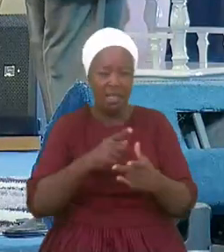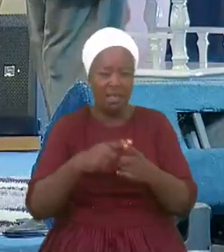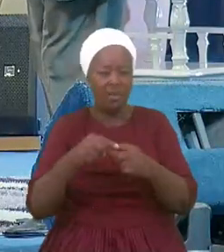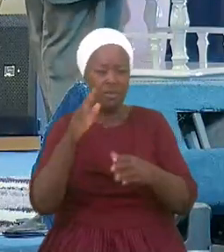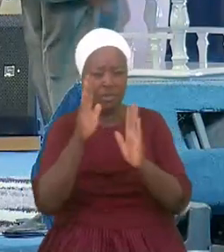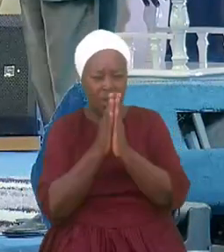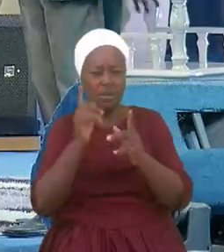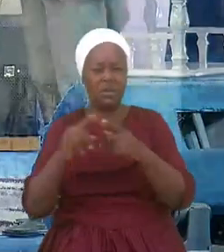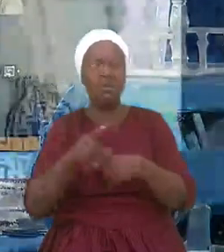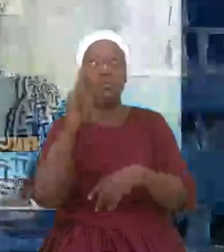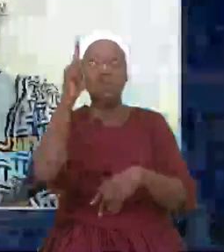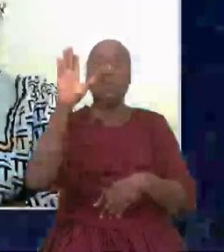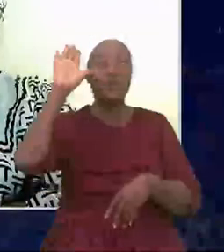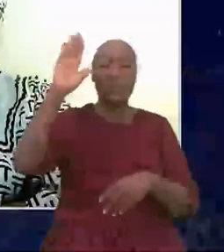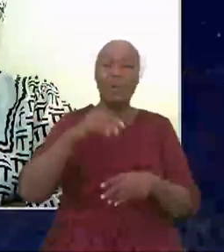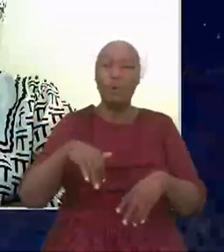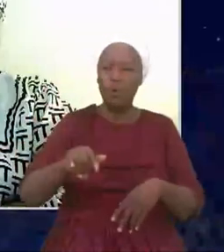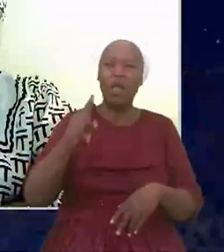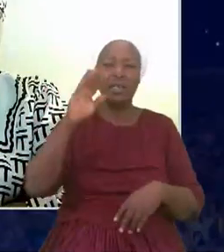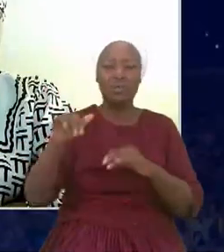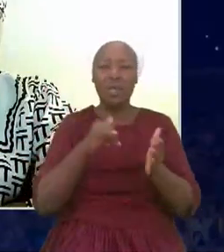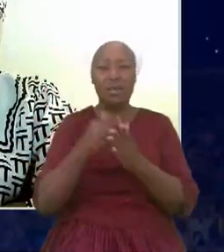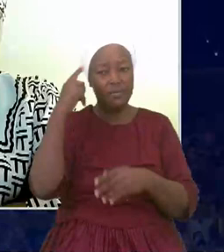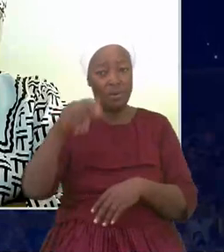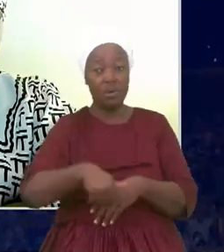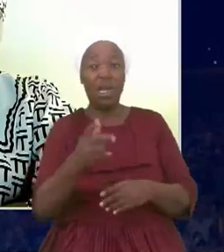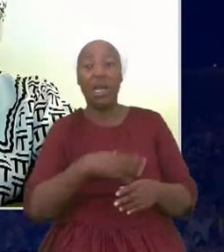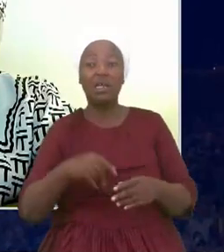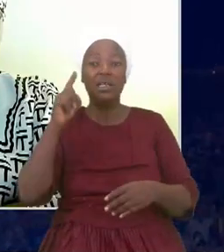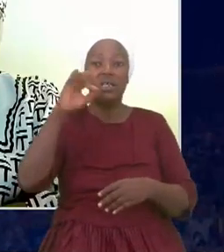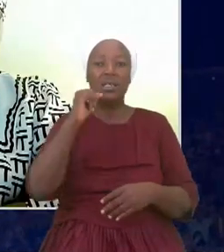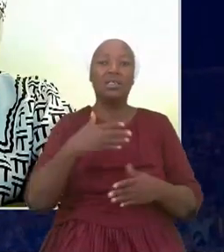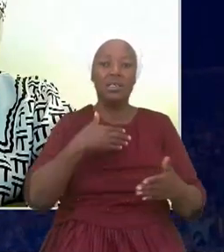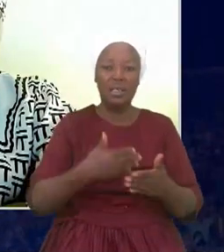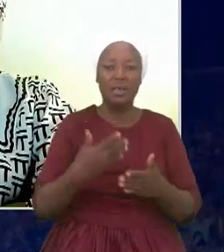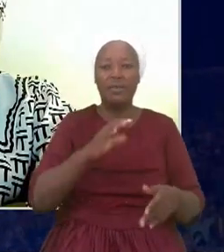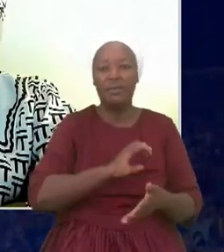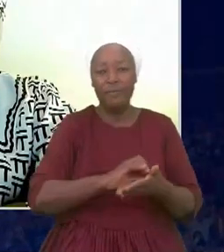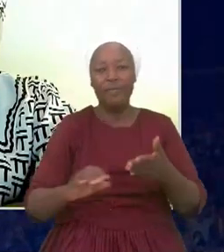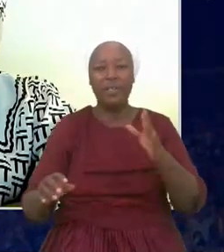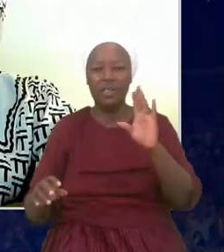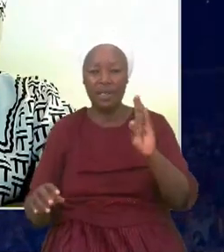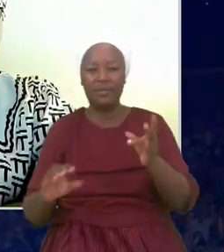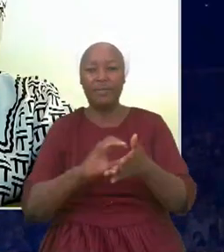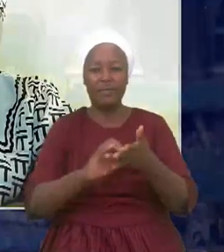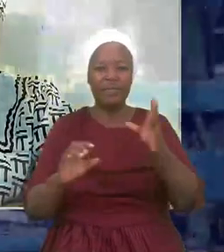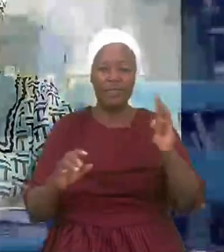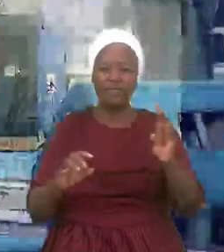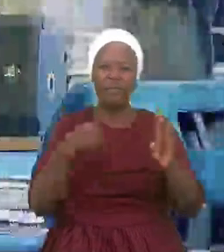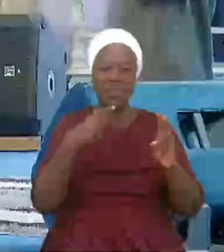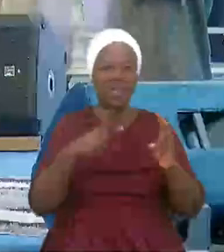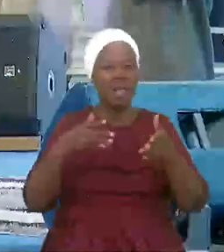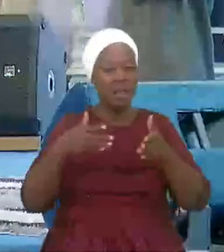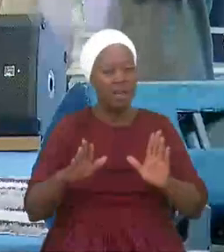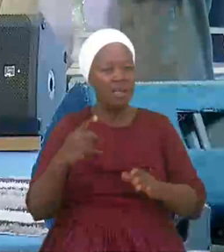gauche à droite il est proche et tu l'invotes pendant ce qu'il fait cela pour les autres